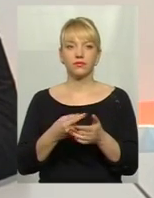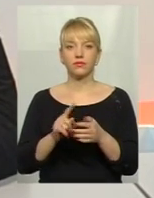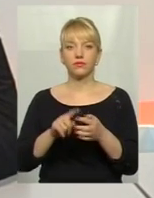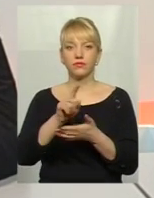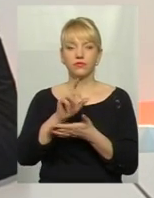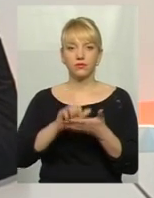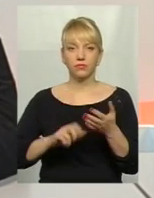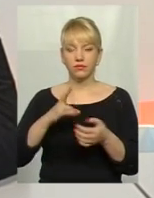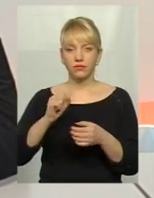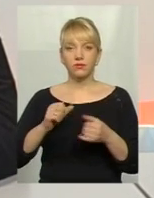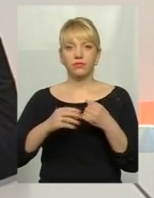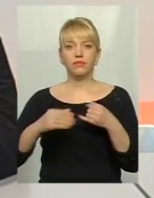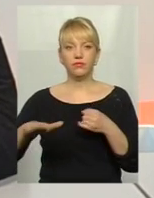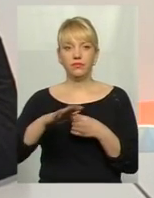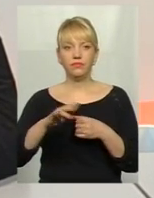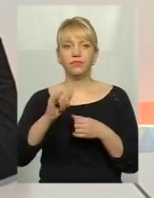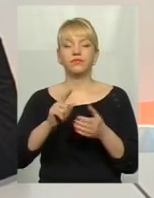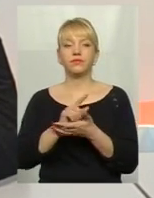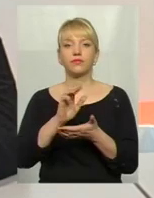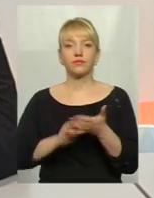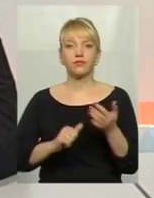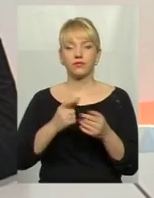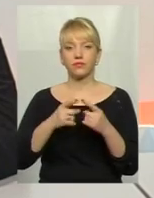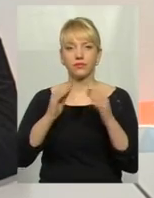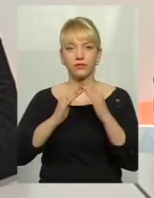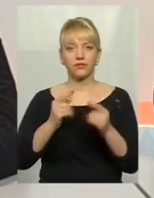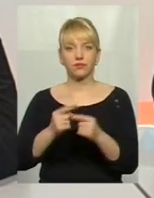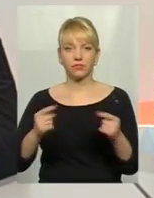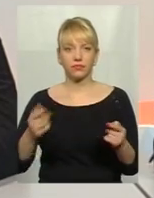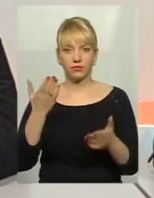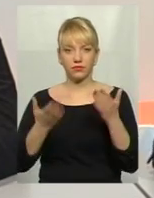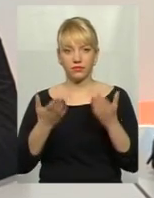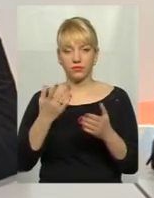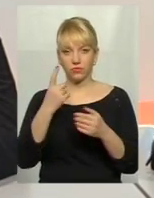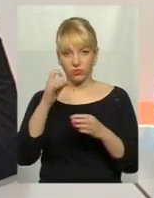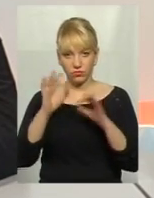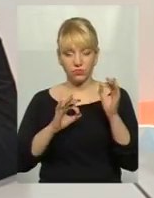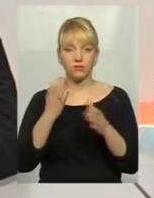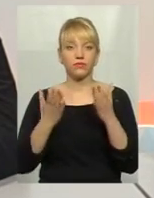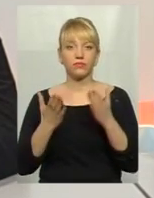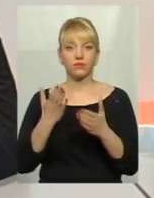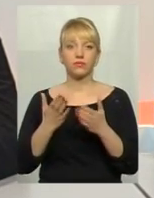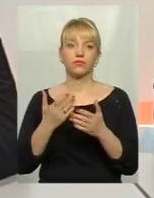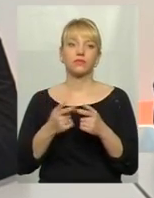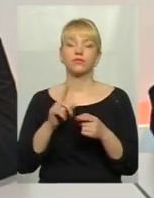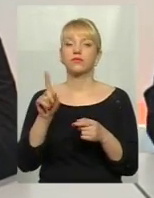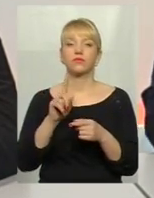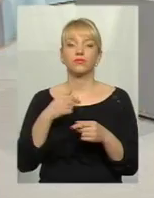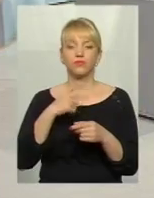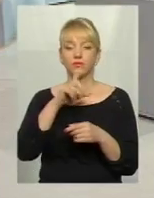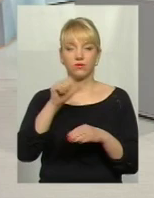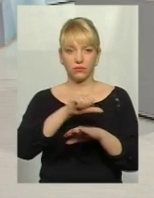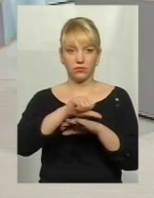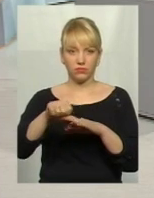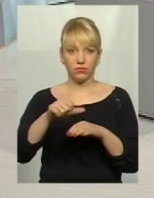землю, 100%, і податок на нерухомість 100%. І якщо що по відношенню до нерухомості, ну давайте чесно, що в нас за межами населених